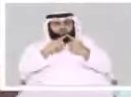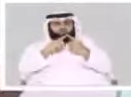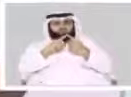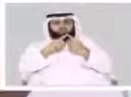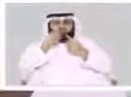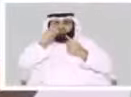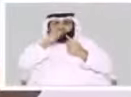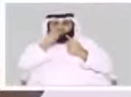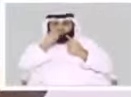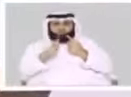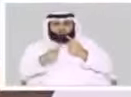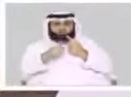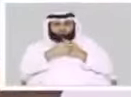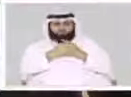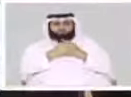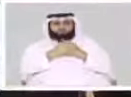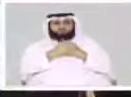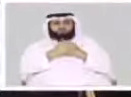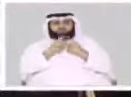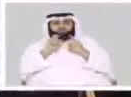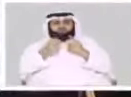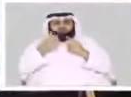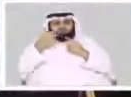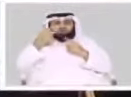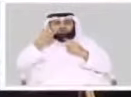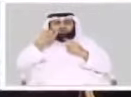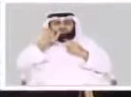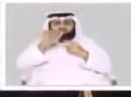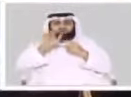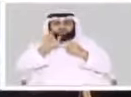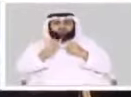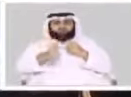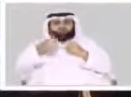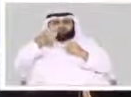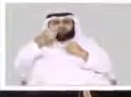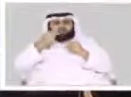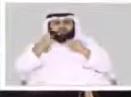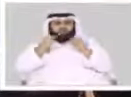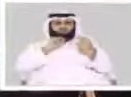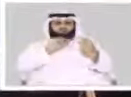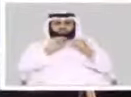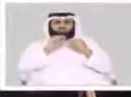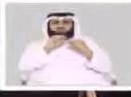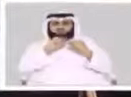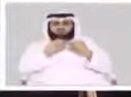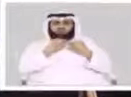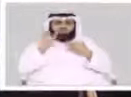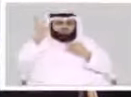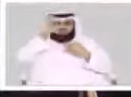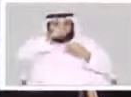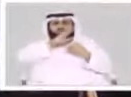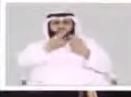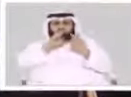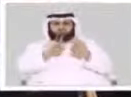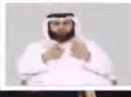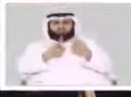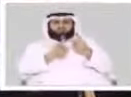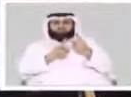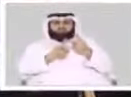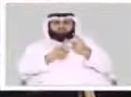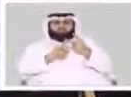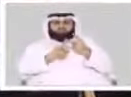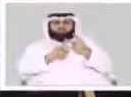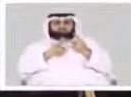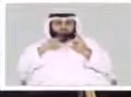قوله فأغرينا بينهم العداوة والبغضاء إلى يوم القيامة، والثاني